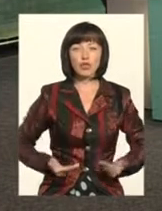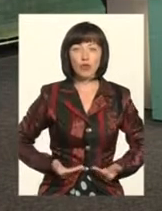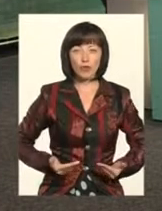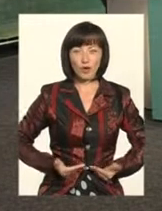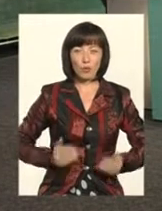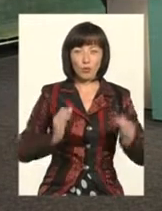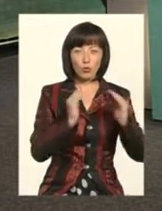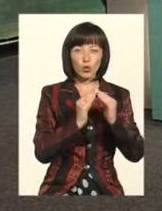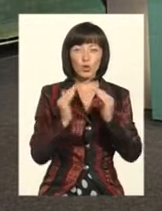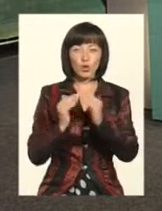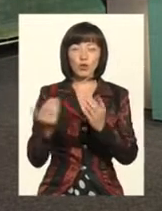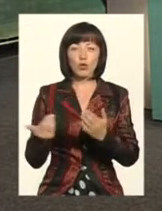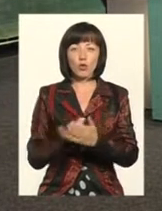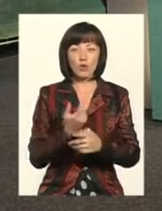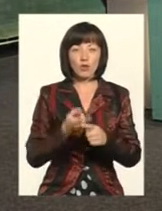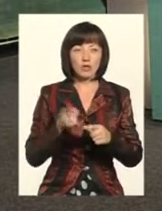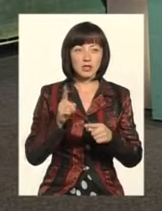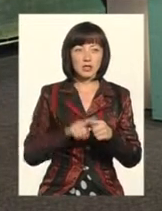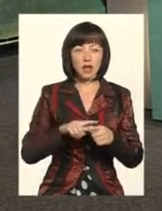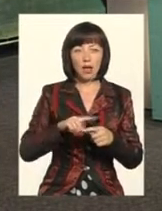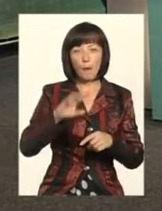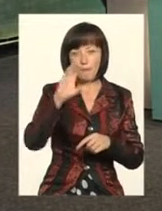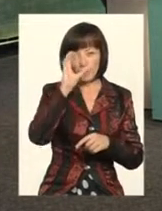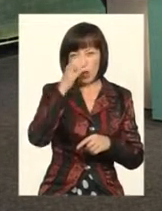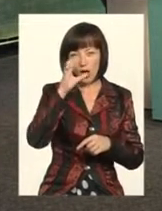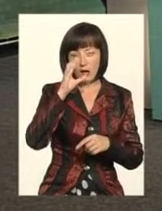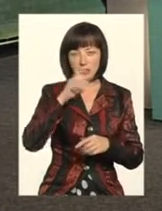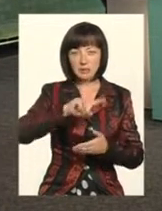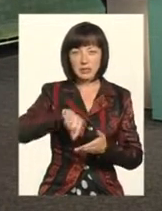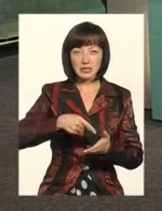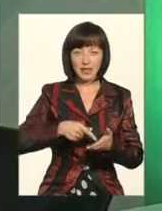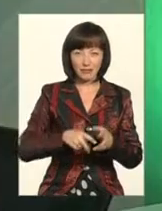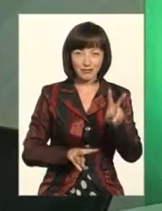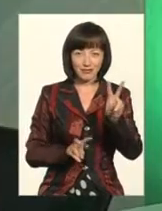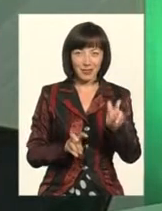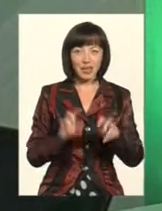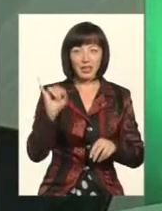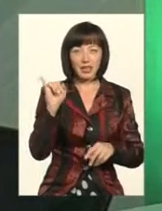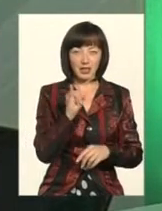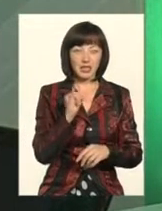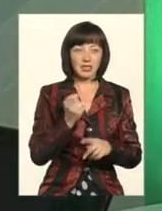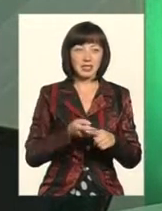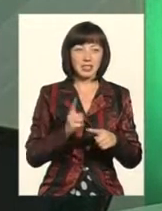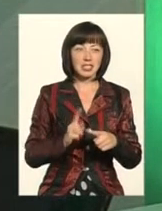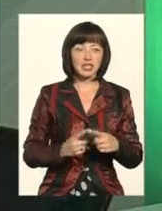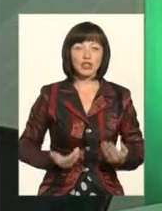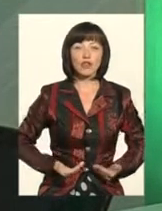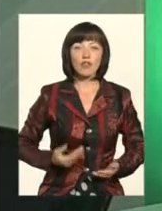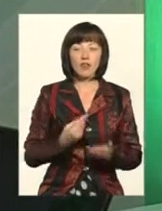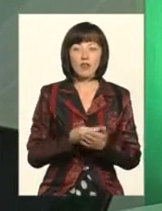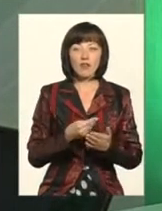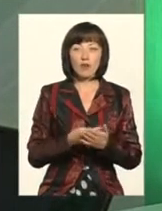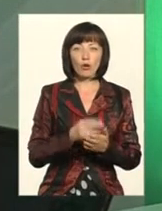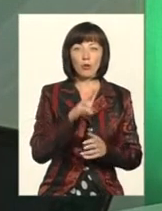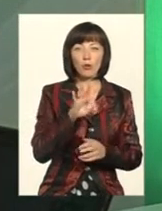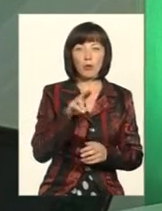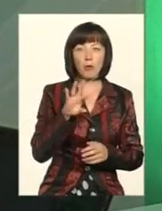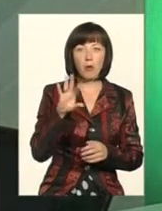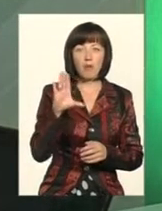можна сказати, новий, це болгарське містечко, як в нас у місті кажуть. Ну, але цей житловий фонд, де Попова, Подовженко,